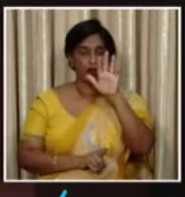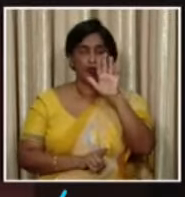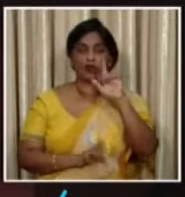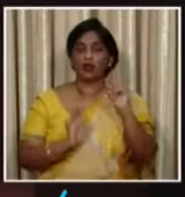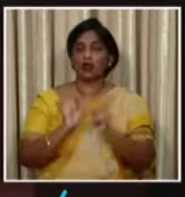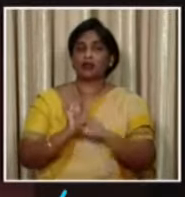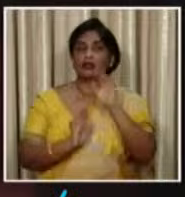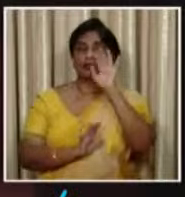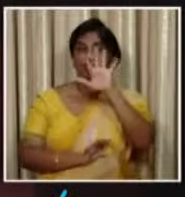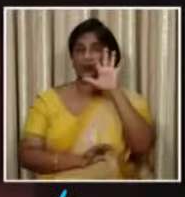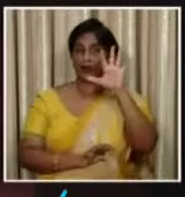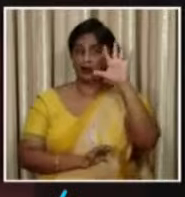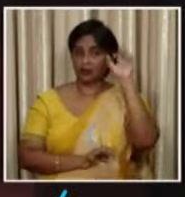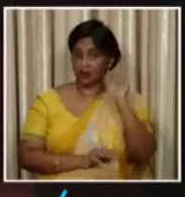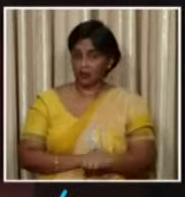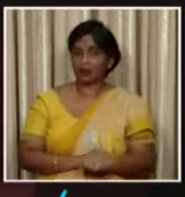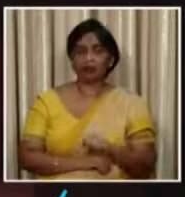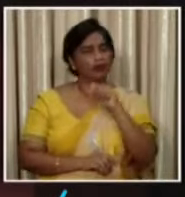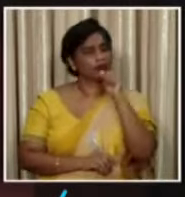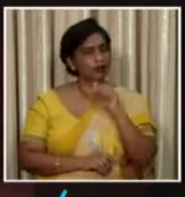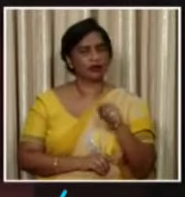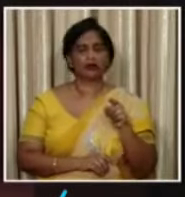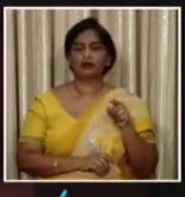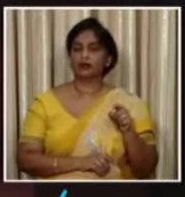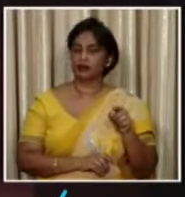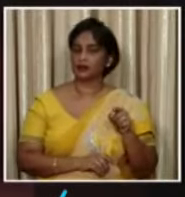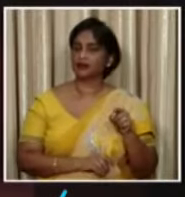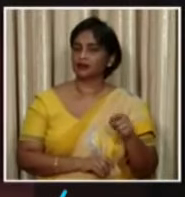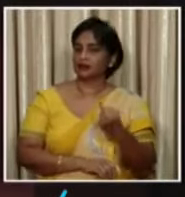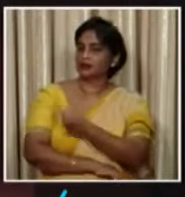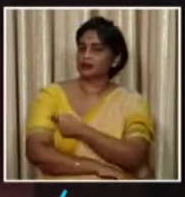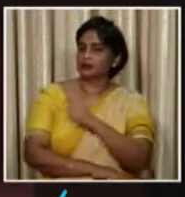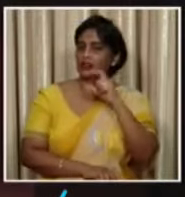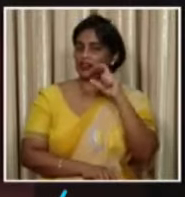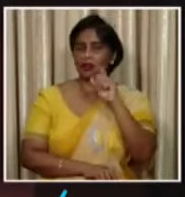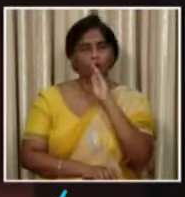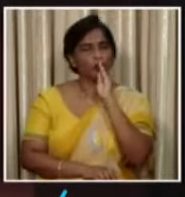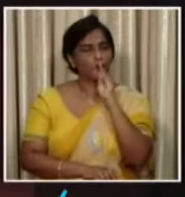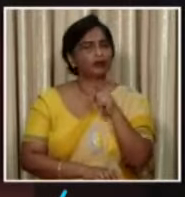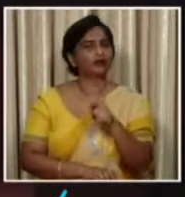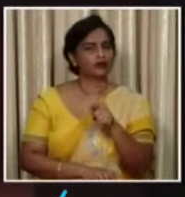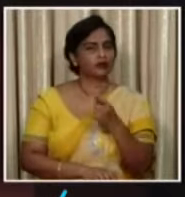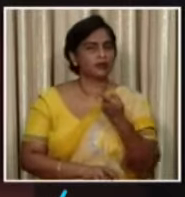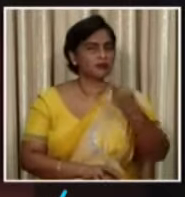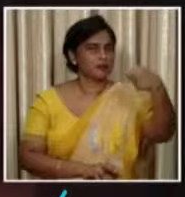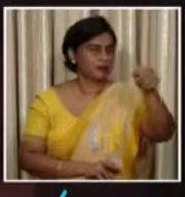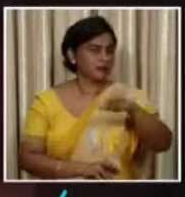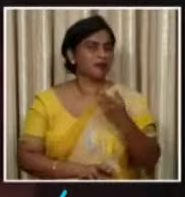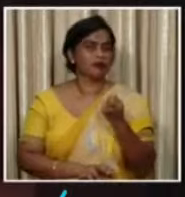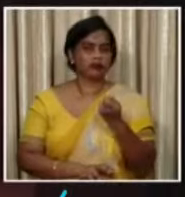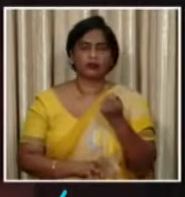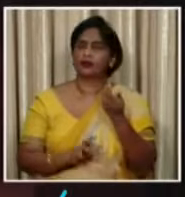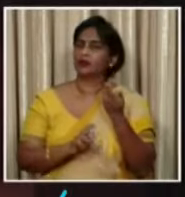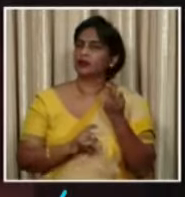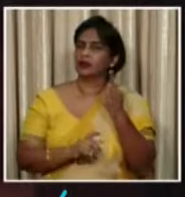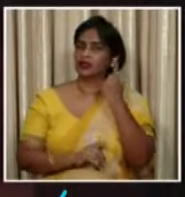36,89,55,000ක්. මේ අත්ත වශයෙන්ම මේ එන්නත් කුප්පියක් සාමාන්‍ය අනුම් යටතේ ලබා ගන්න පුළුවන්